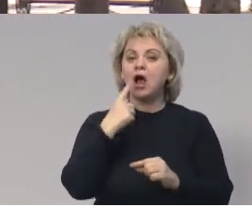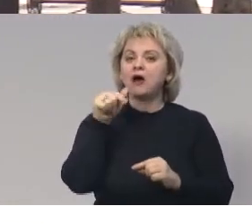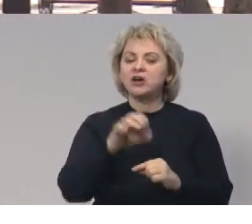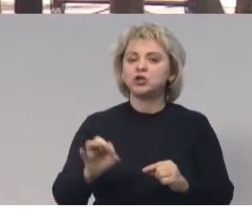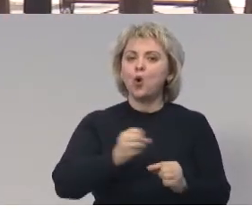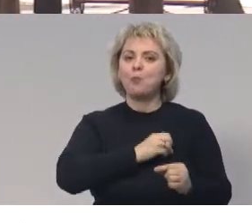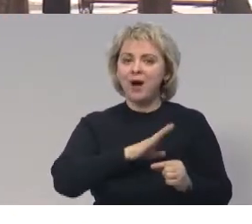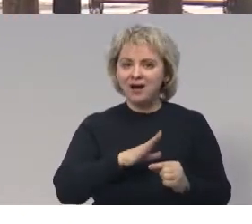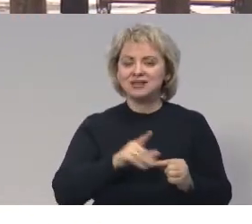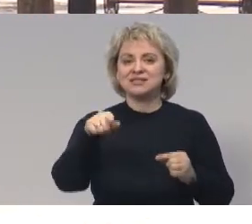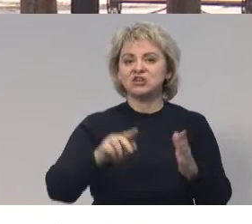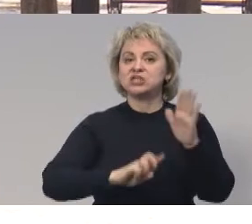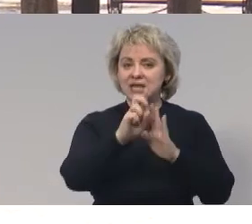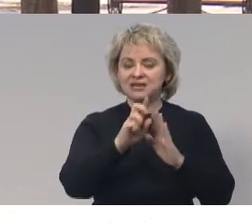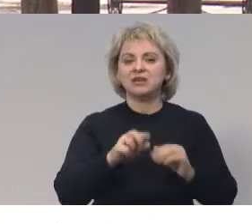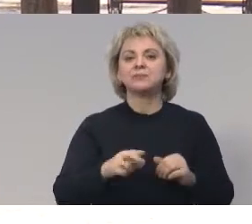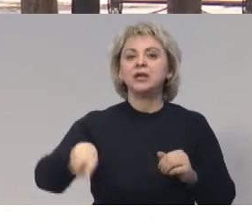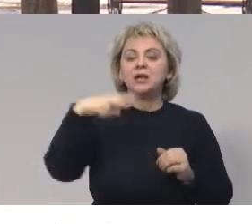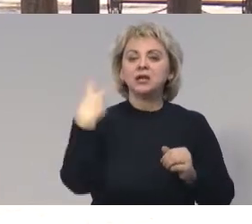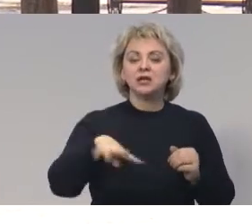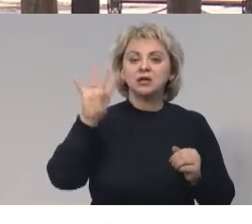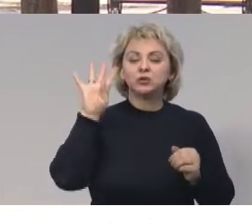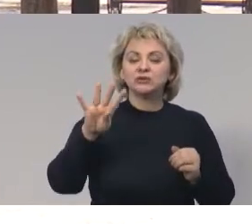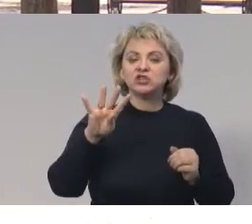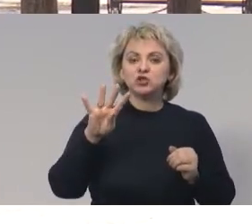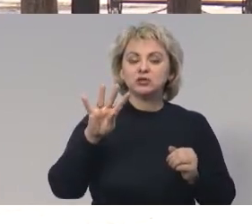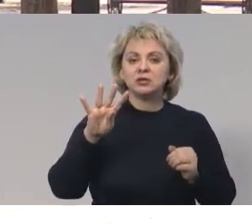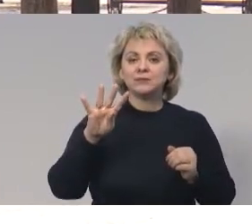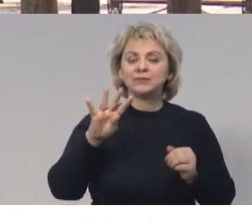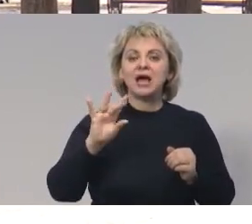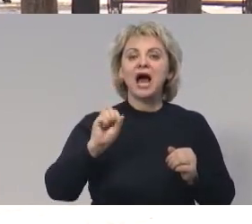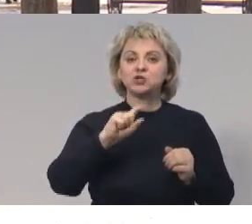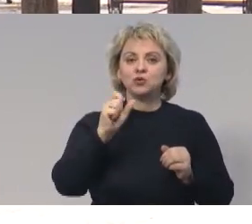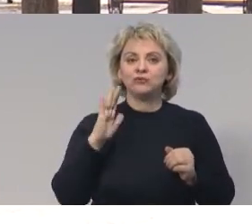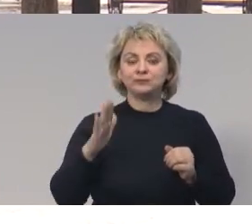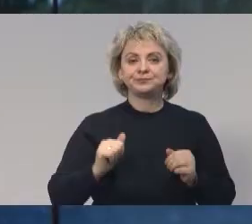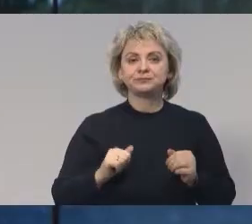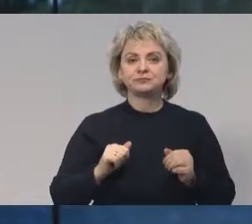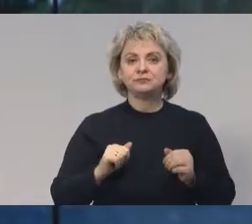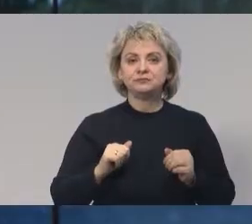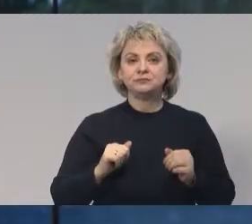о богатстве прихода. Вера Данилиди, Андрей Токарев, Дон 24, Азов.